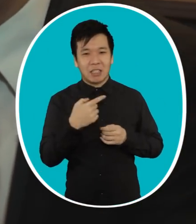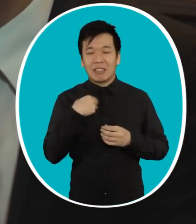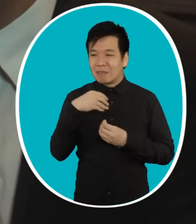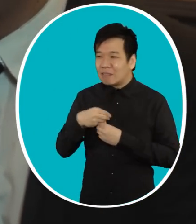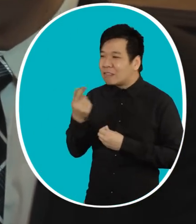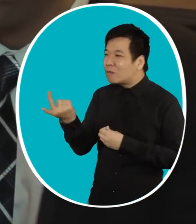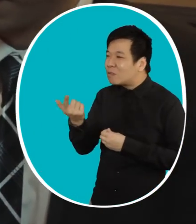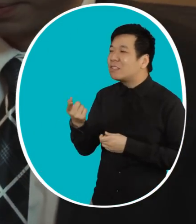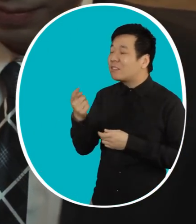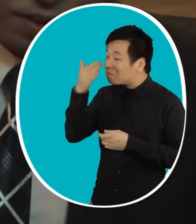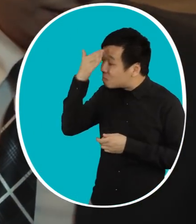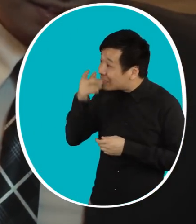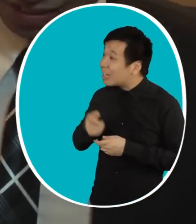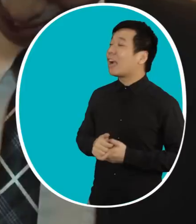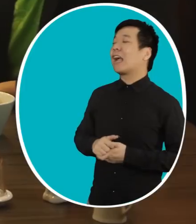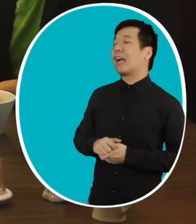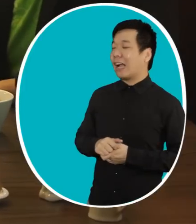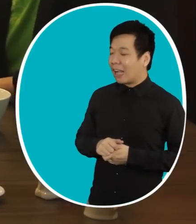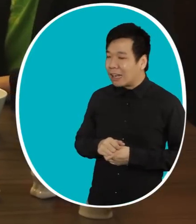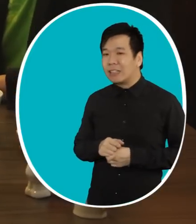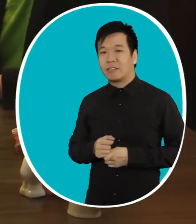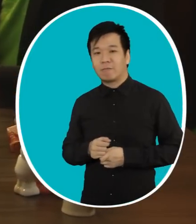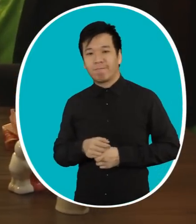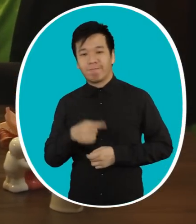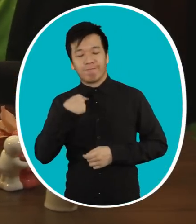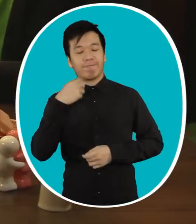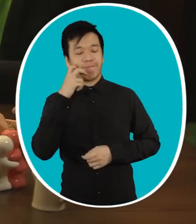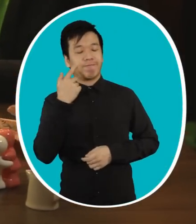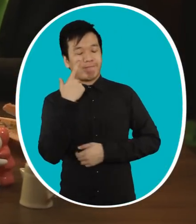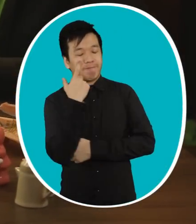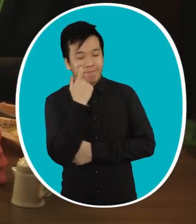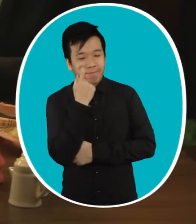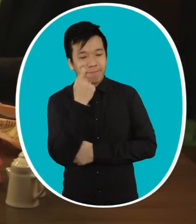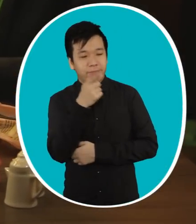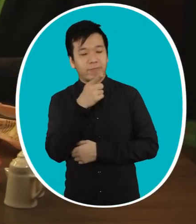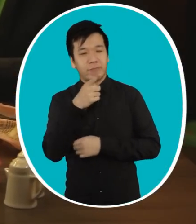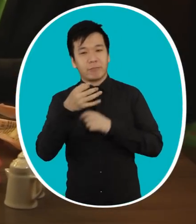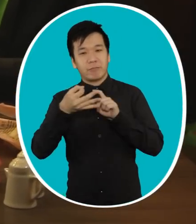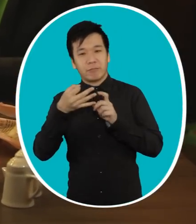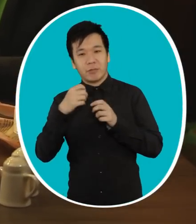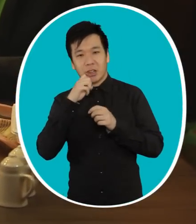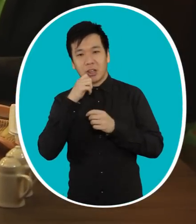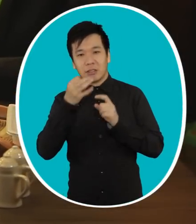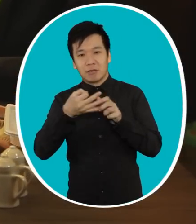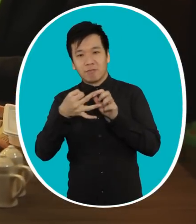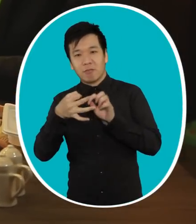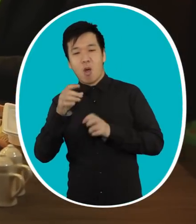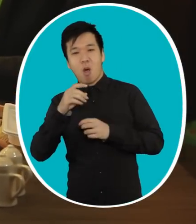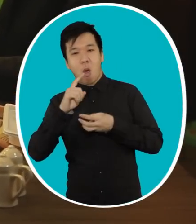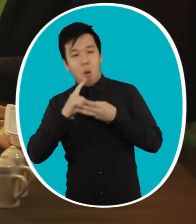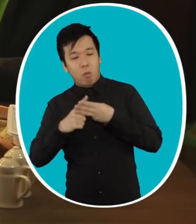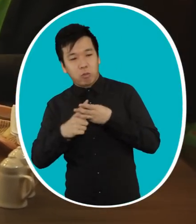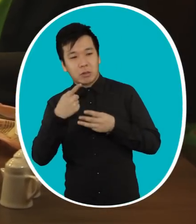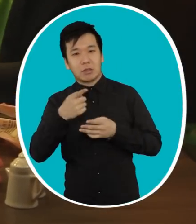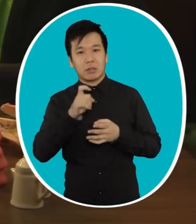注他那麼多身體上的部分 通常呢如果我們上次跟黃生我煮了個豆腐火腩飯的時候那有美麗